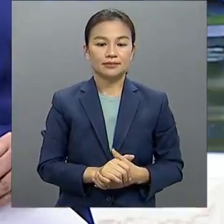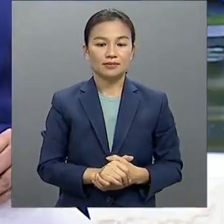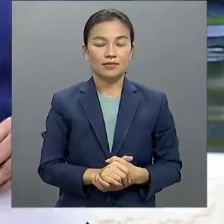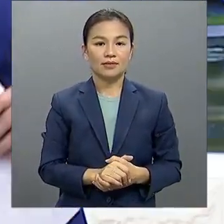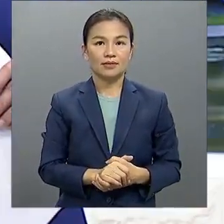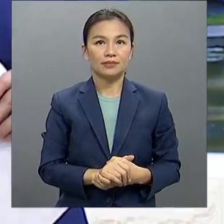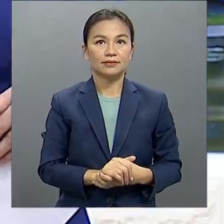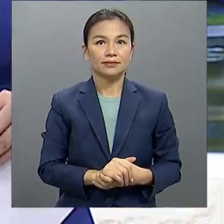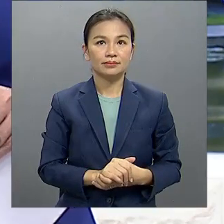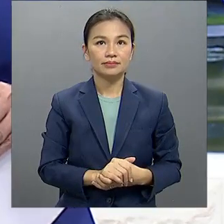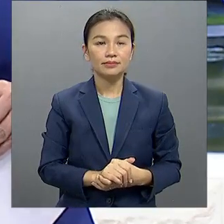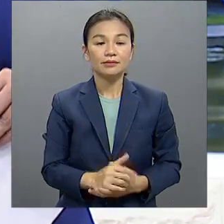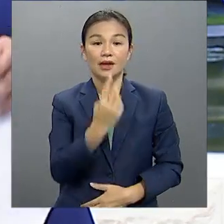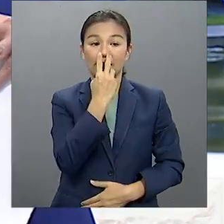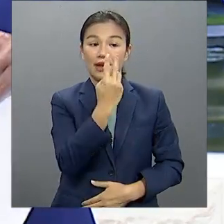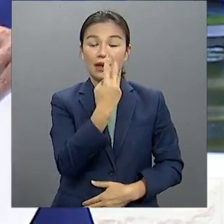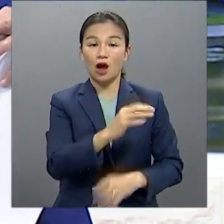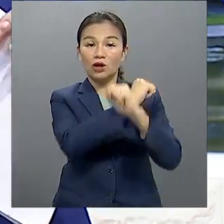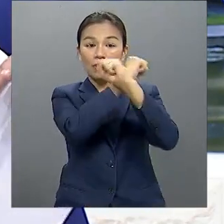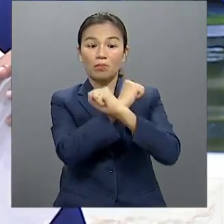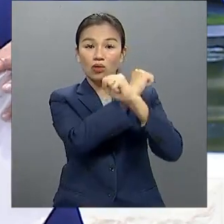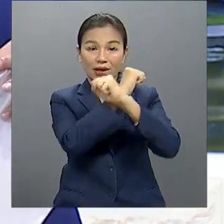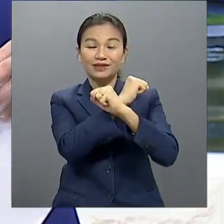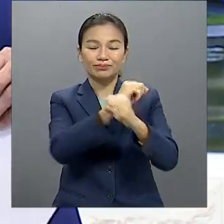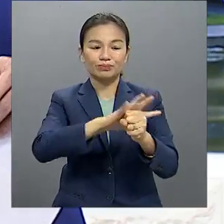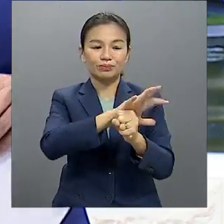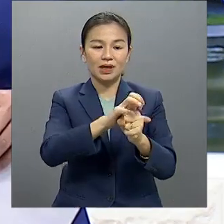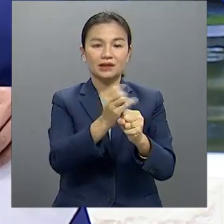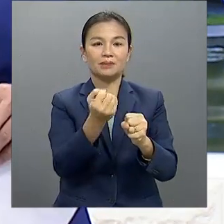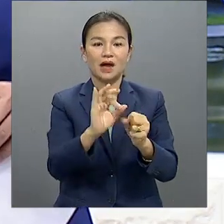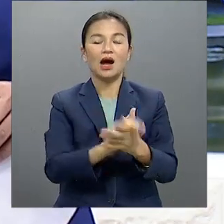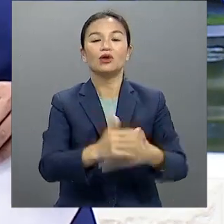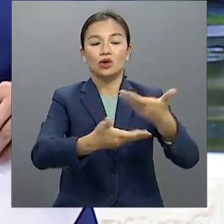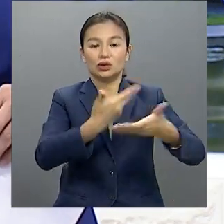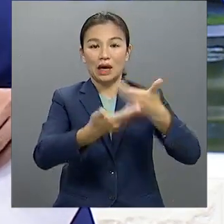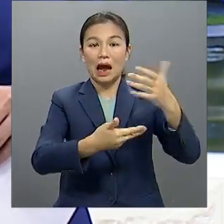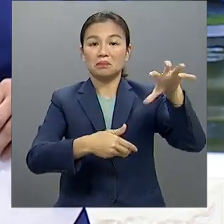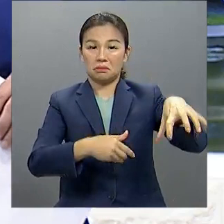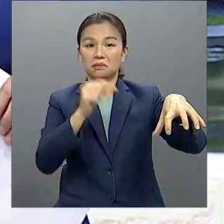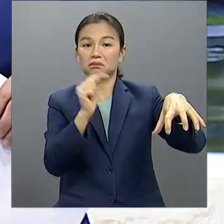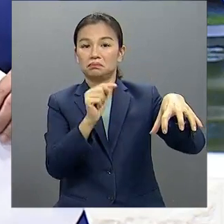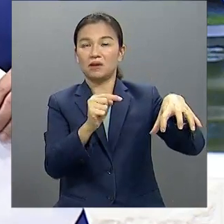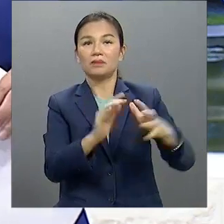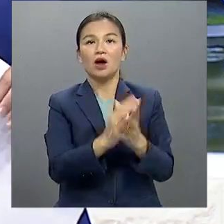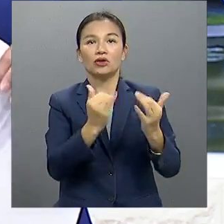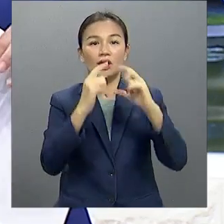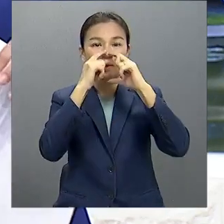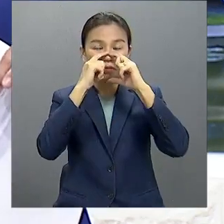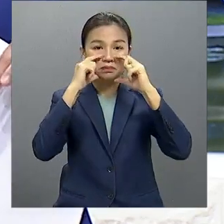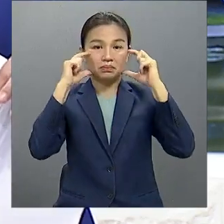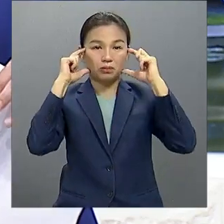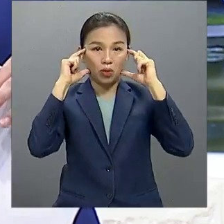นี่นะคะสำหรับการป้องกันโควิด -19 นะคะคลัสเตอร์ที่ตลาดนะคะเดี๋ยวนี้นี่ใส่หน้ากากอนามัยนะล้